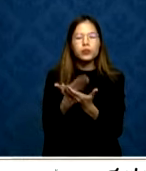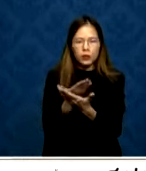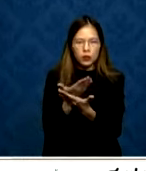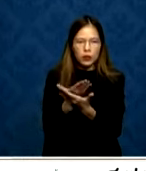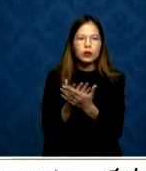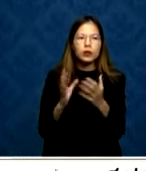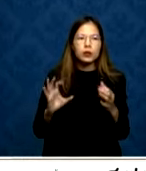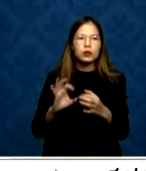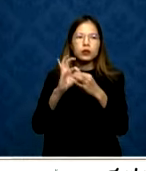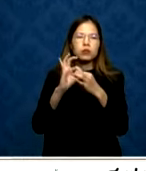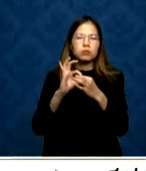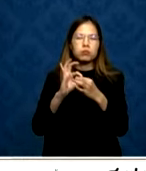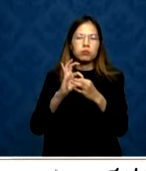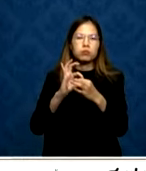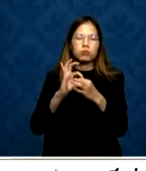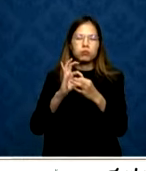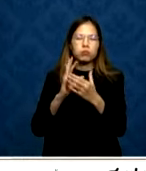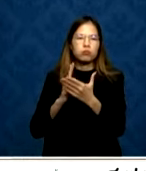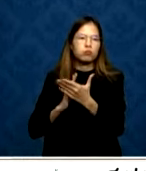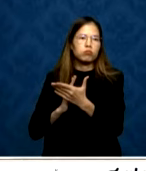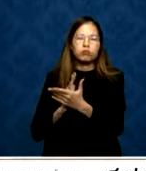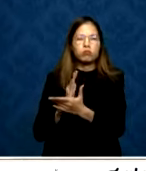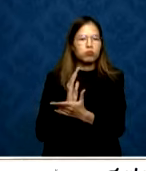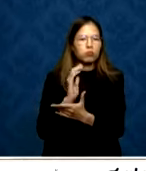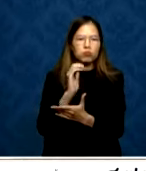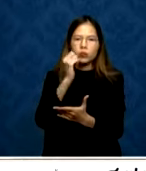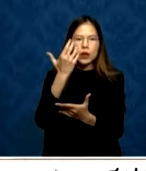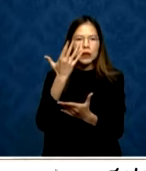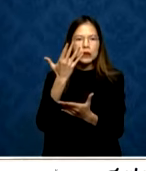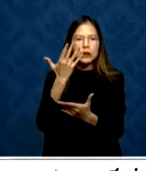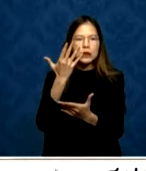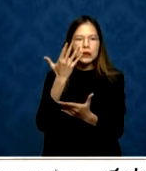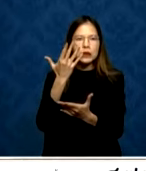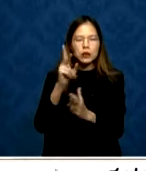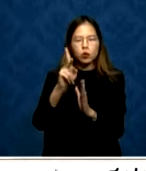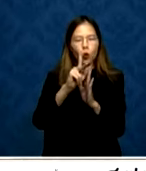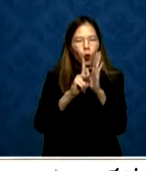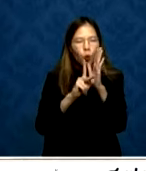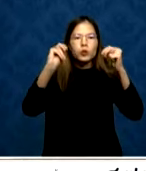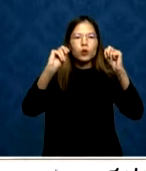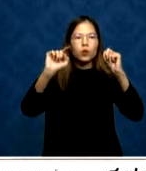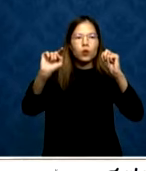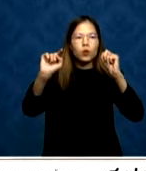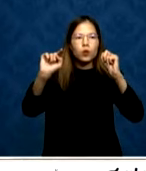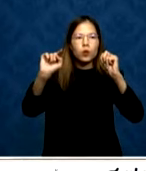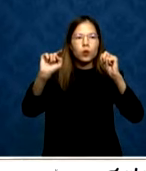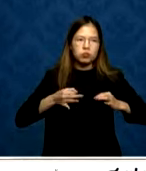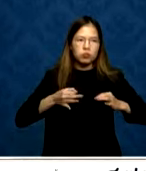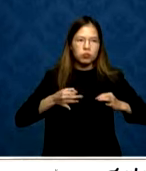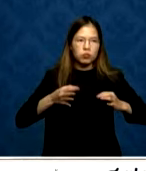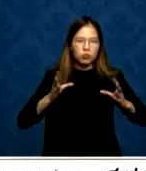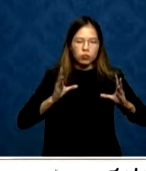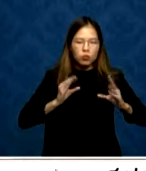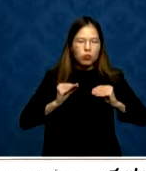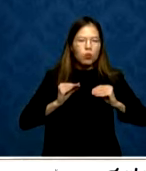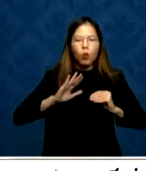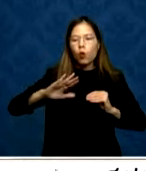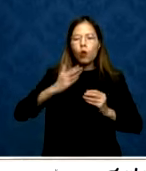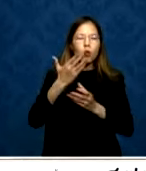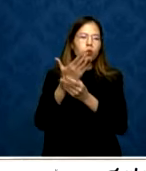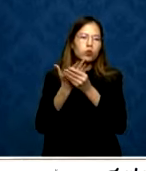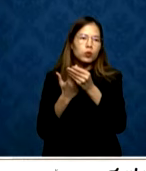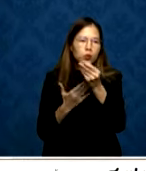ก็ไม่สามารถที่จะผ่านกำแพงในเรื่องของข้อจำกัดทางกฎหมายได้ภายใต้รัฐธรรมนูญผมไม่เคยเห็นอนุญาตสภาผู้แทนราษ